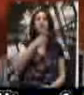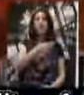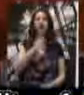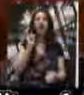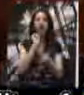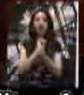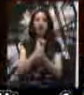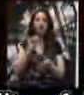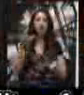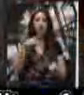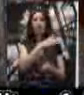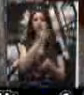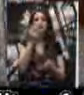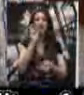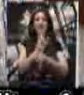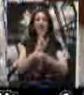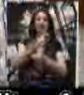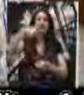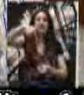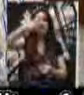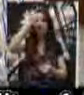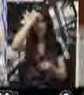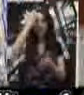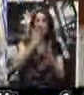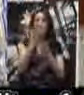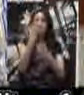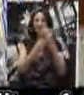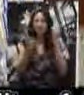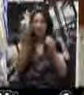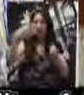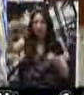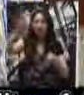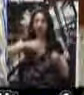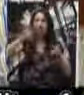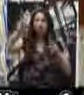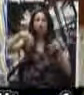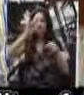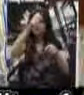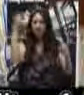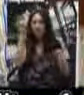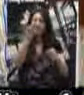صباح دخلت السجن نتيجة انها استلفت 6000 جنيه عشان تجهز بنتها.